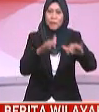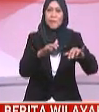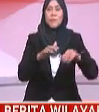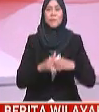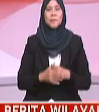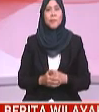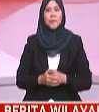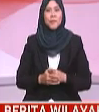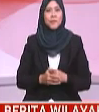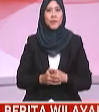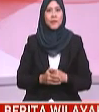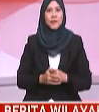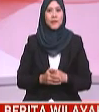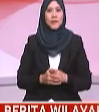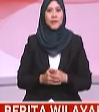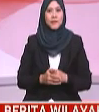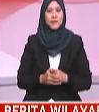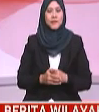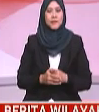bahawa